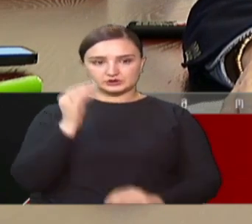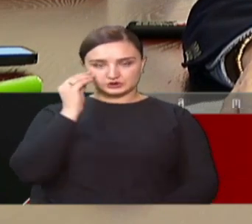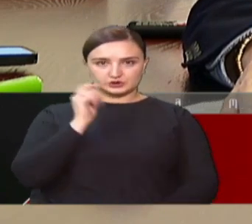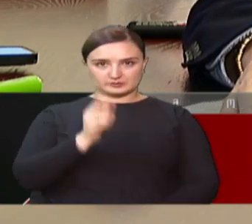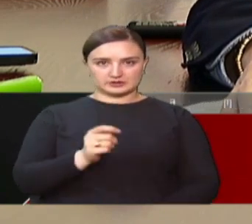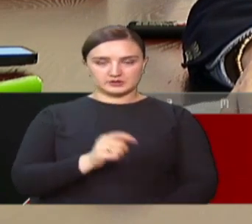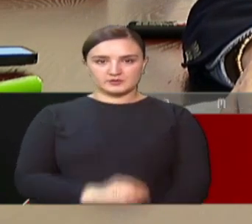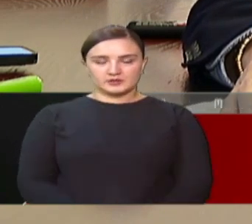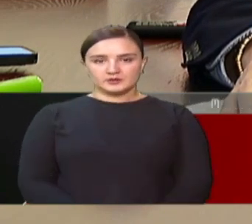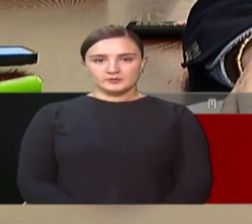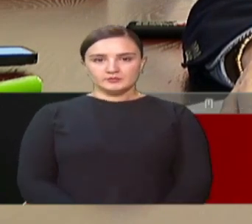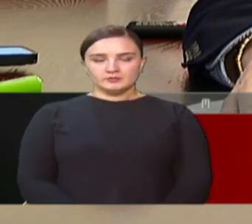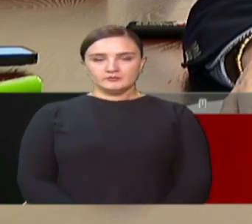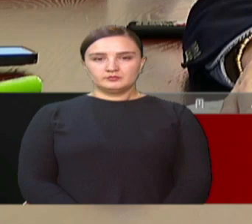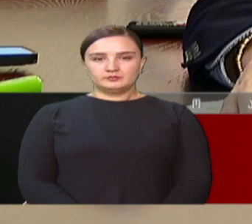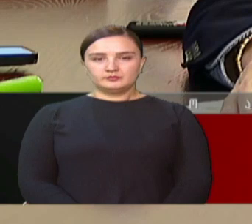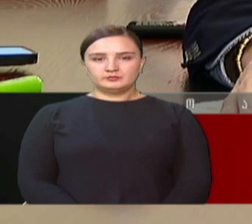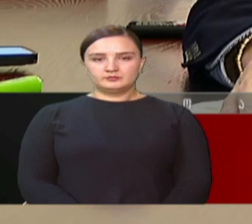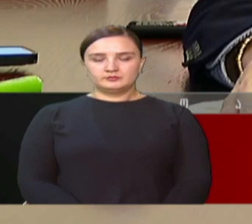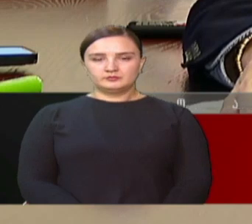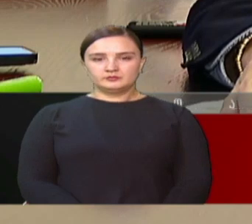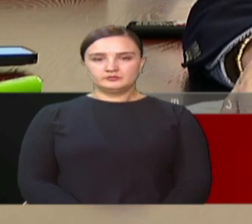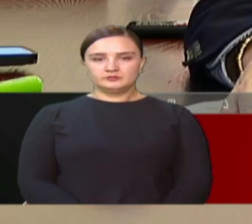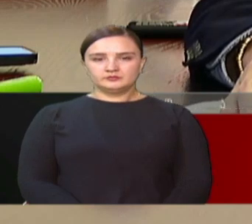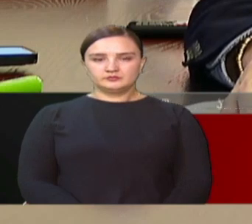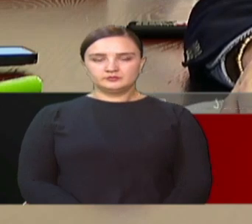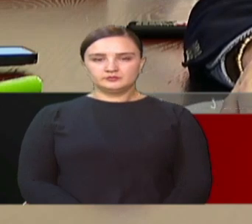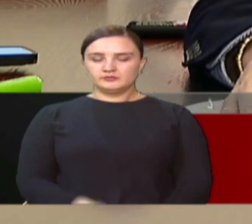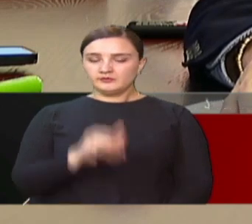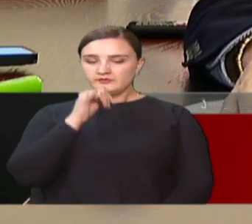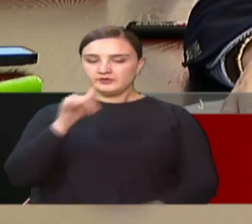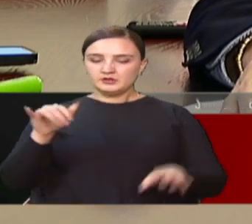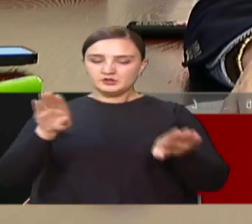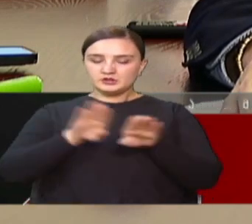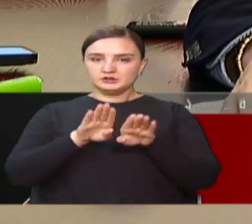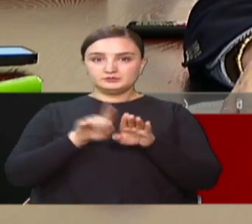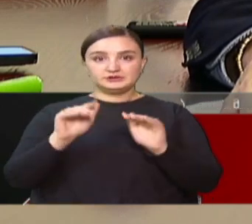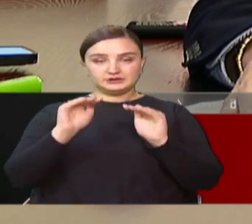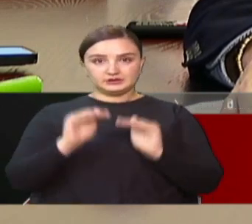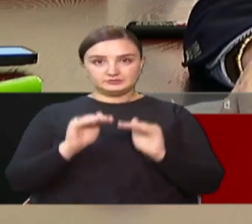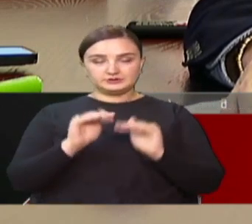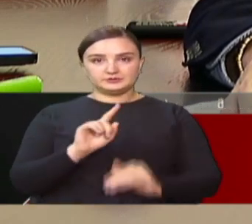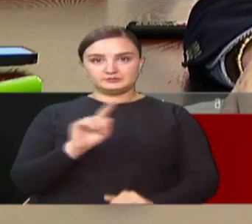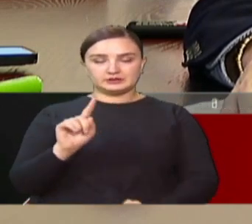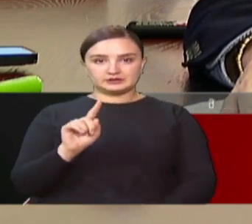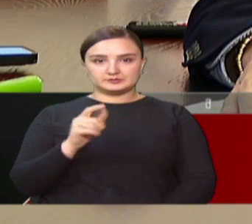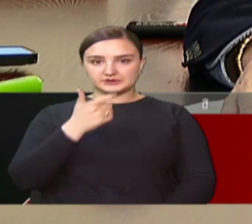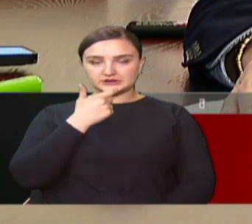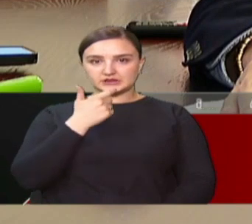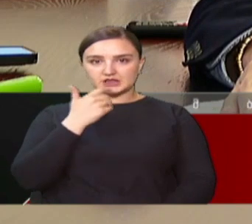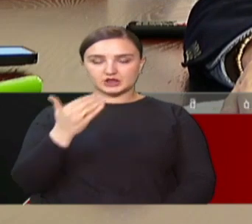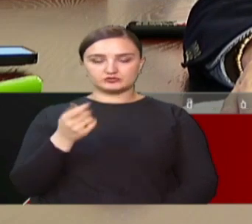შეფასება მის გამოხატულებაში ვერ შეედრება, გაცილებით ის დაბალია, მაგრამ